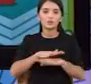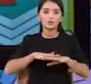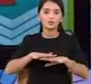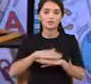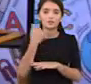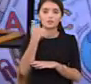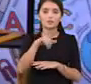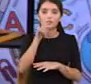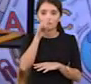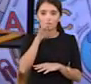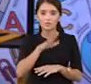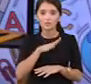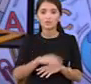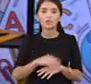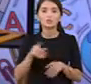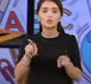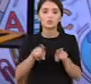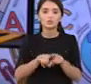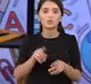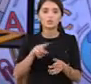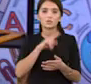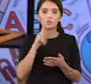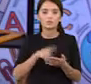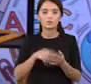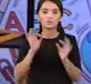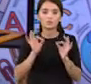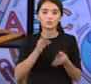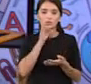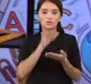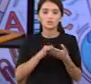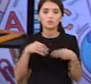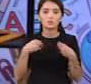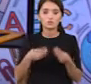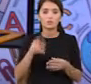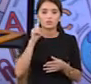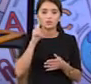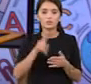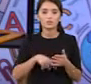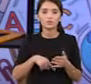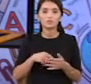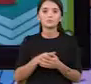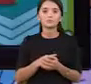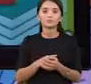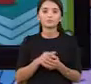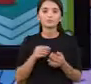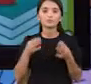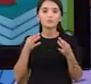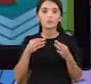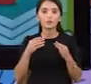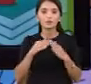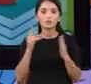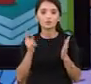bo'lmas ekan. Shu kabi savollarga to'g'ri javob berganingizga ishonaman. Keling, mustaqil topshiriq. Mana